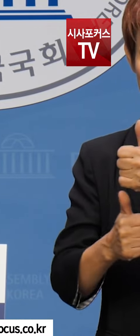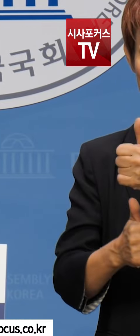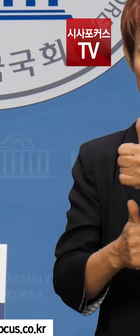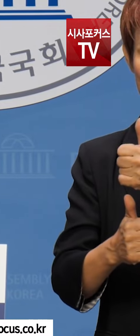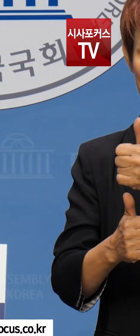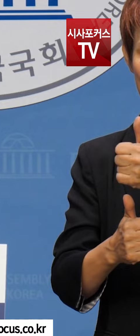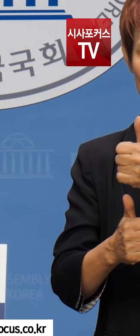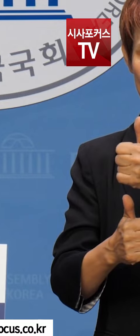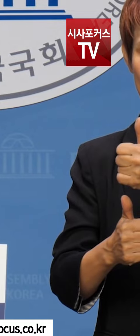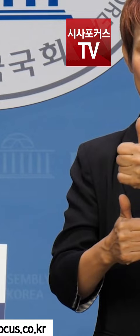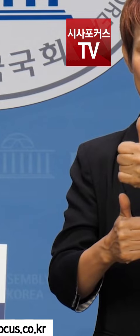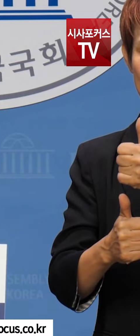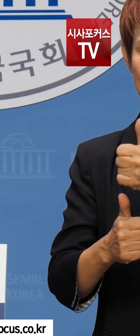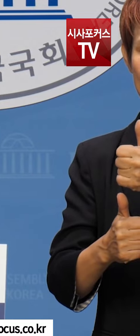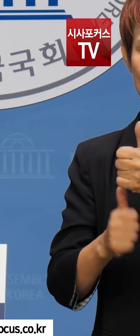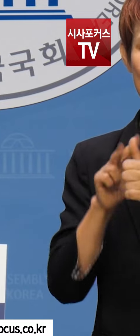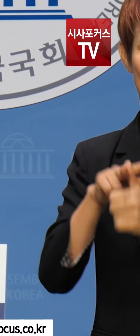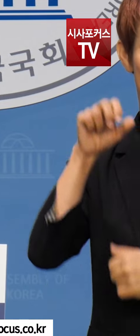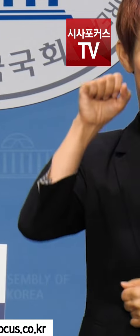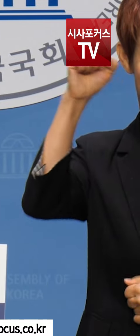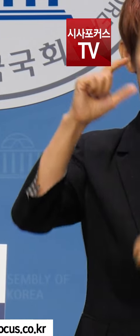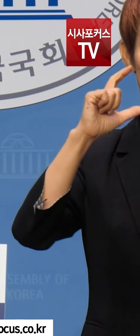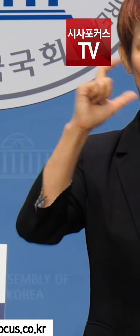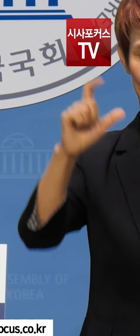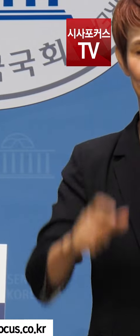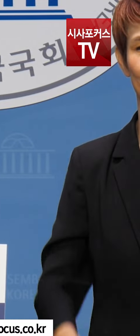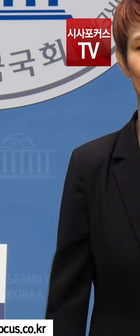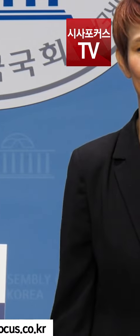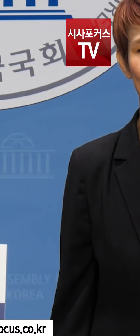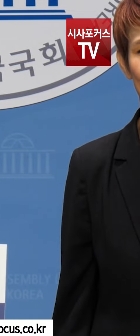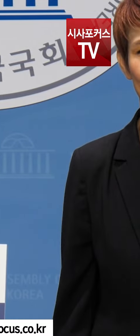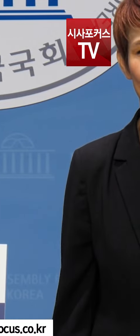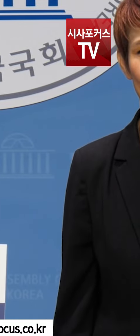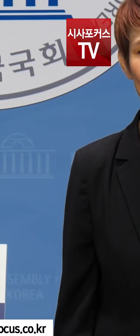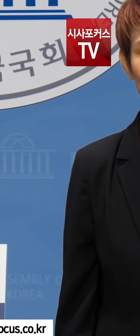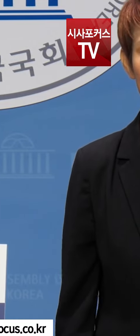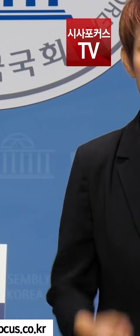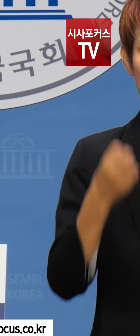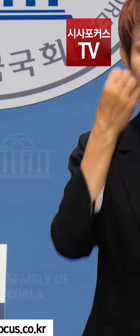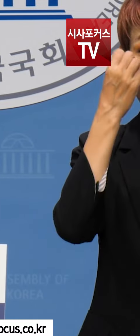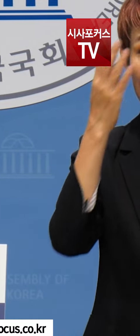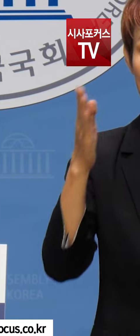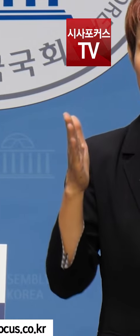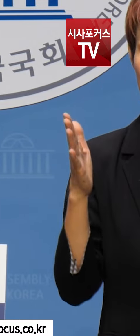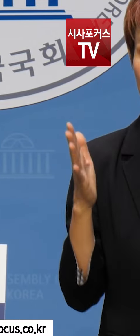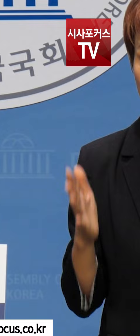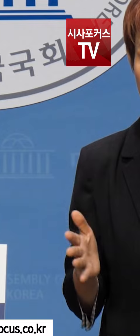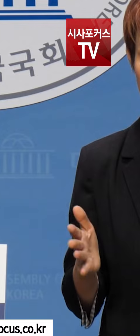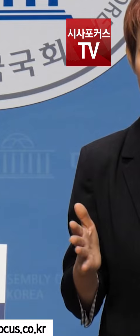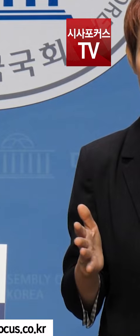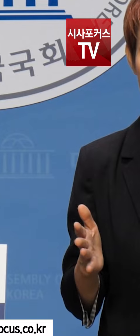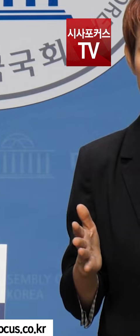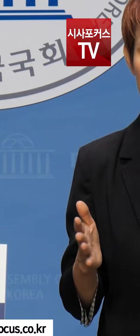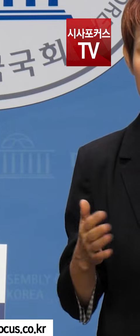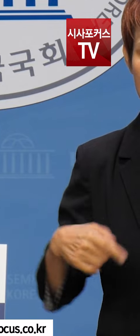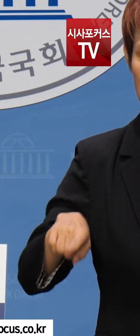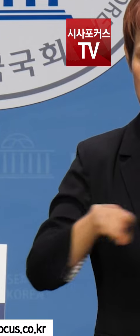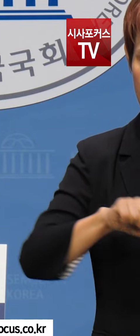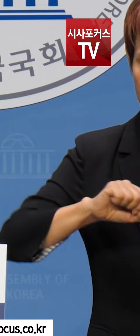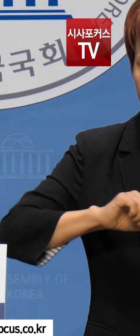첫 걸음을 내딛었습니다. 지난 4개월 동안 우리가 함께 쓴